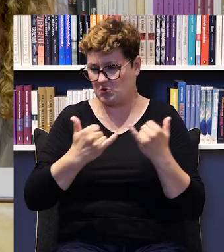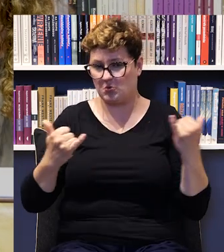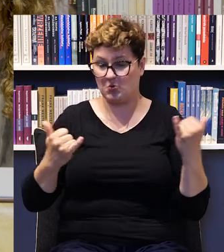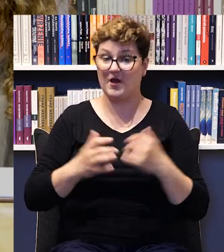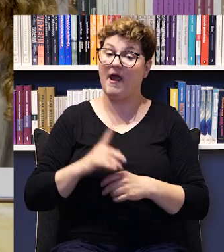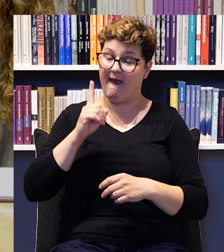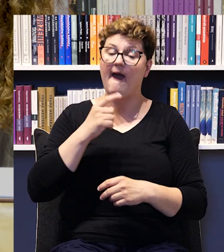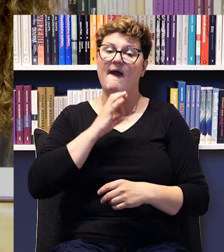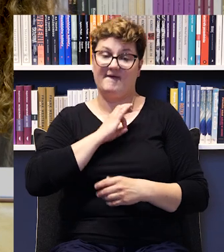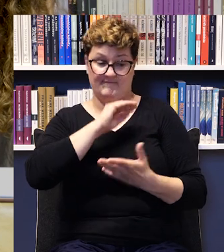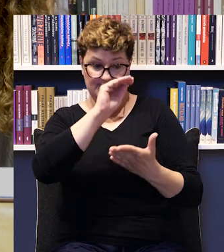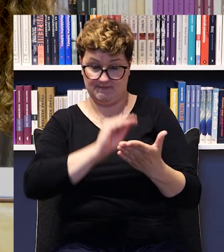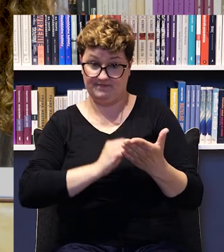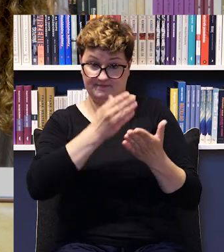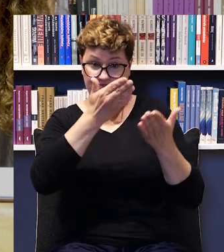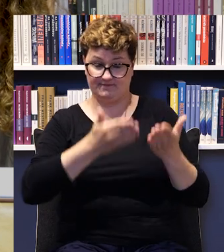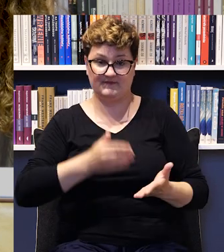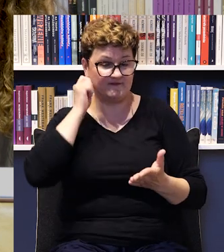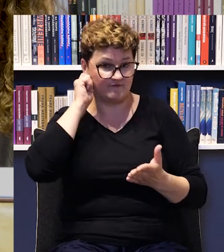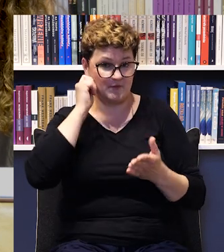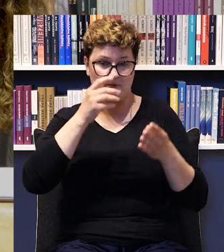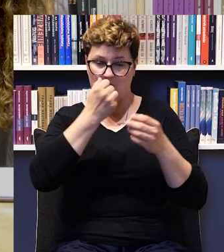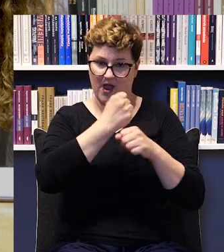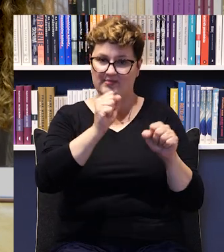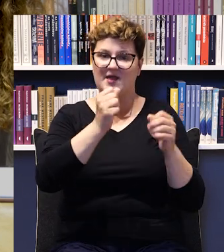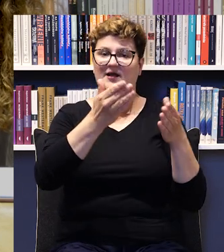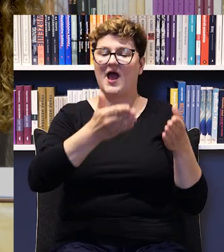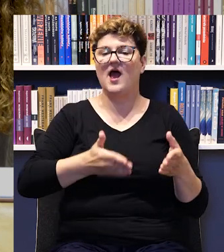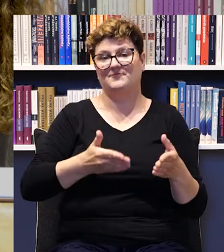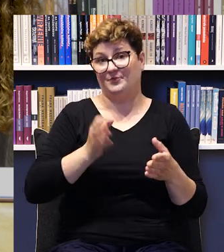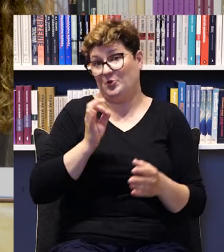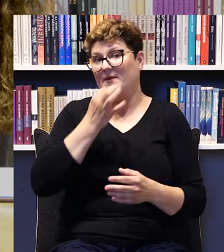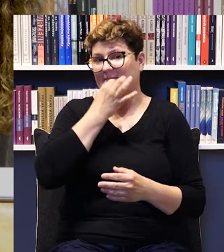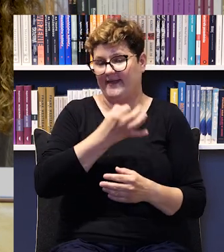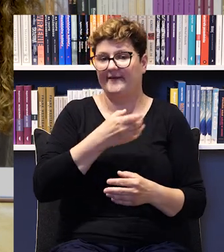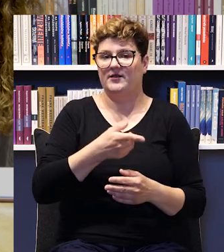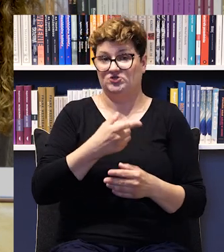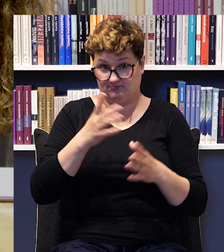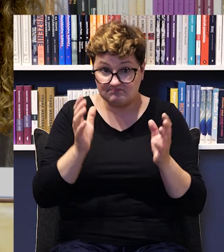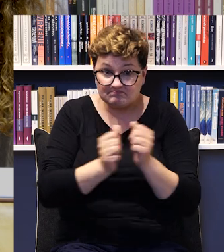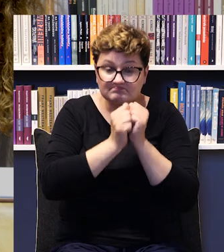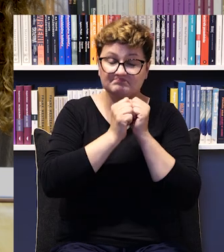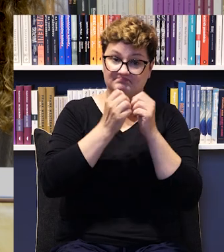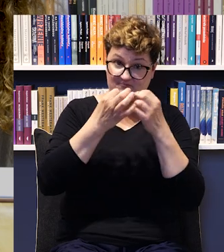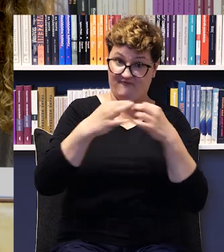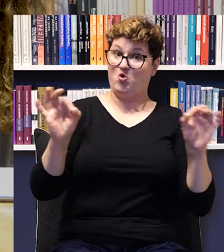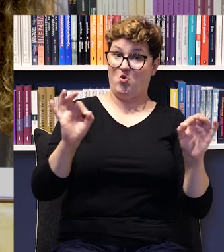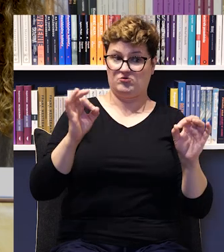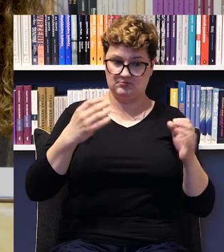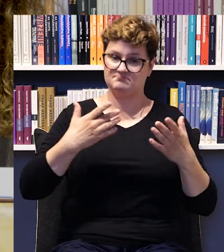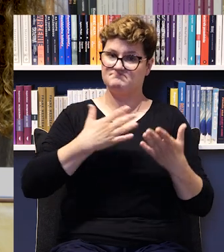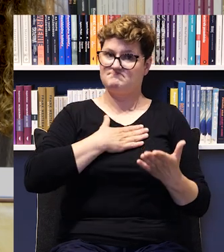bohaterkę, no to właśnie, znaczy to jest w ogóle dobre pytanie, czy ona znajduje tę emancypację. W wydaje mi się,